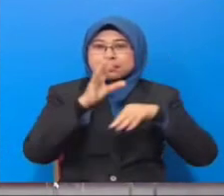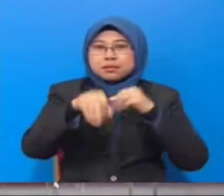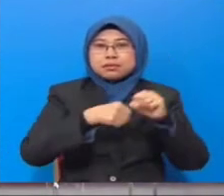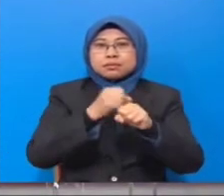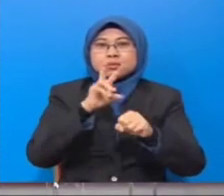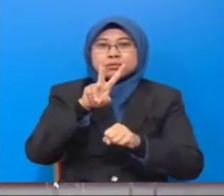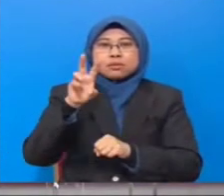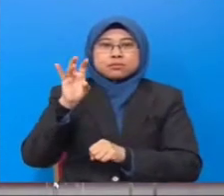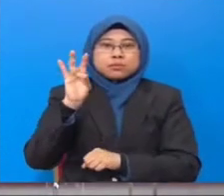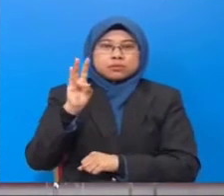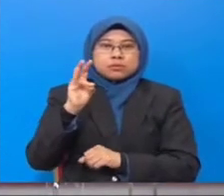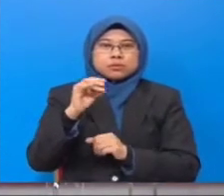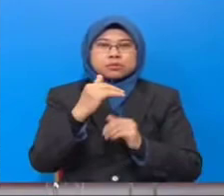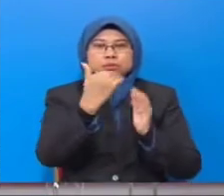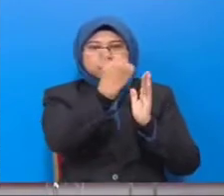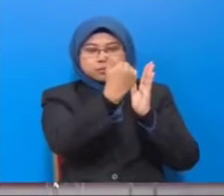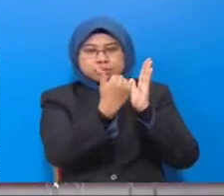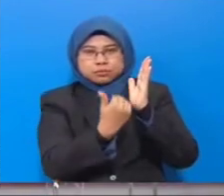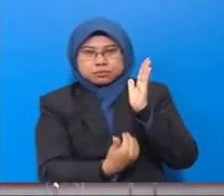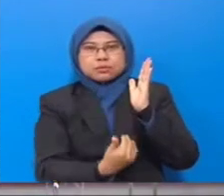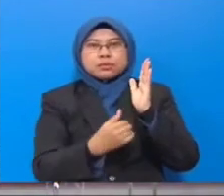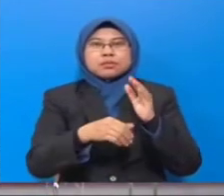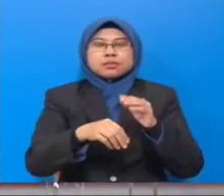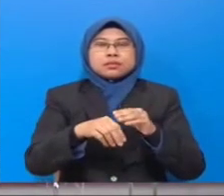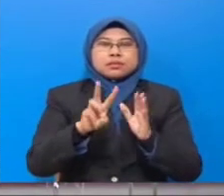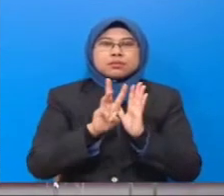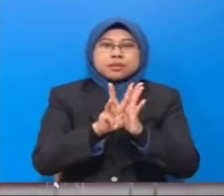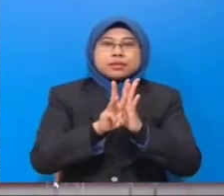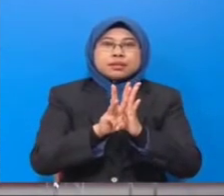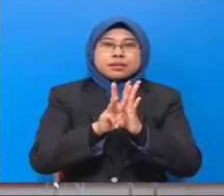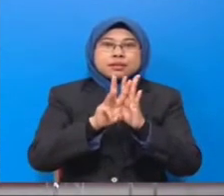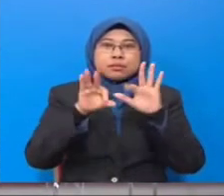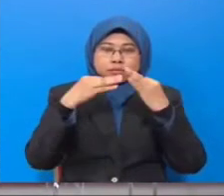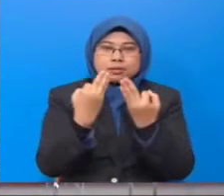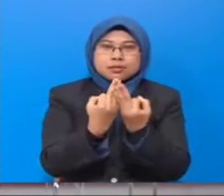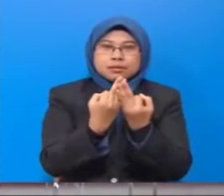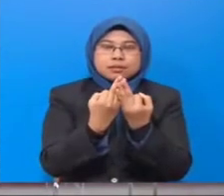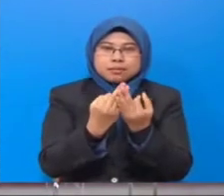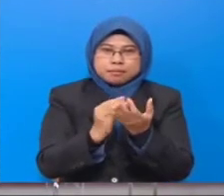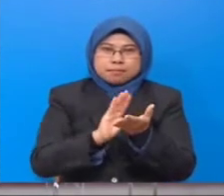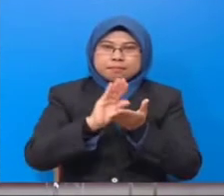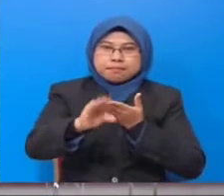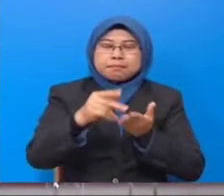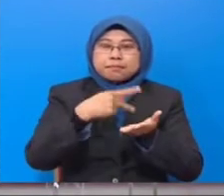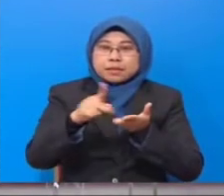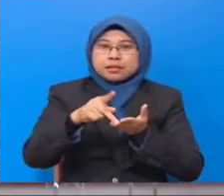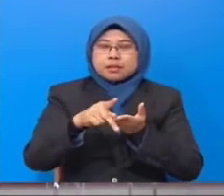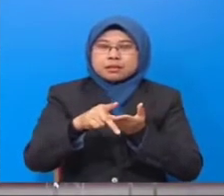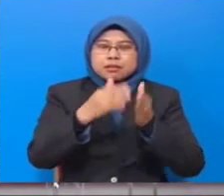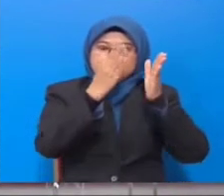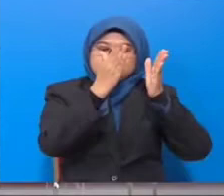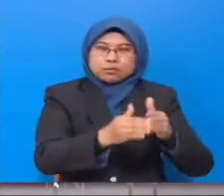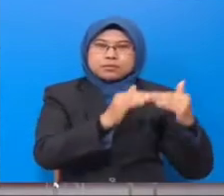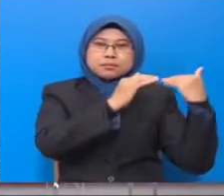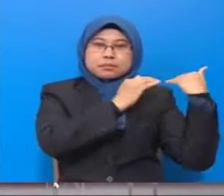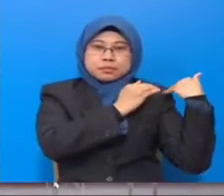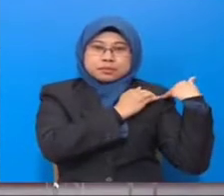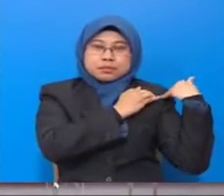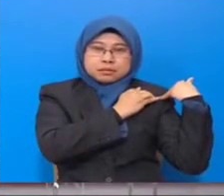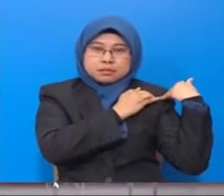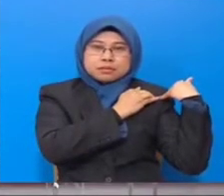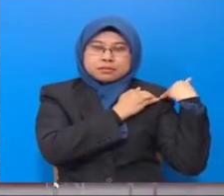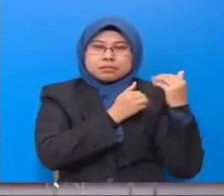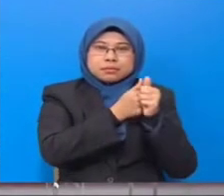2007 susunan Wali Yang bertanggung jawab membayar nafkah arah Amanah ini membentuk kan orang yang bertanggungjawab